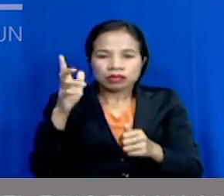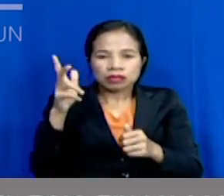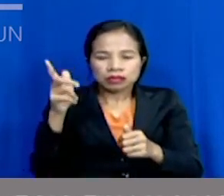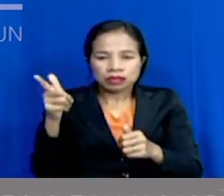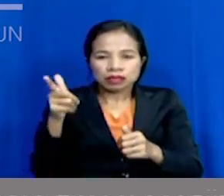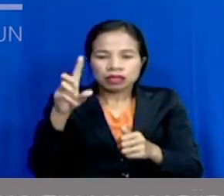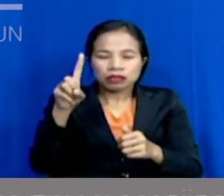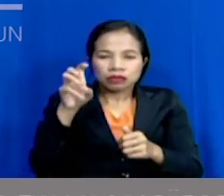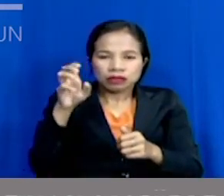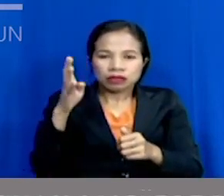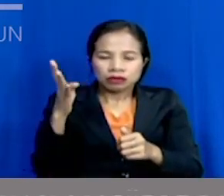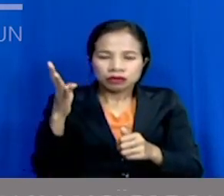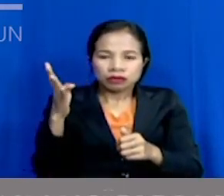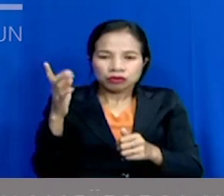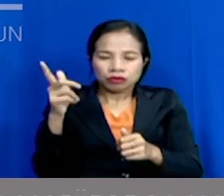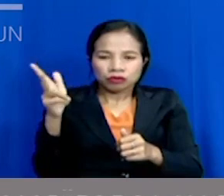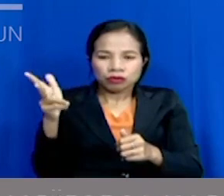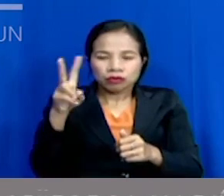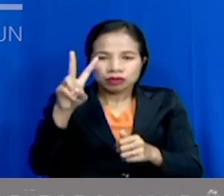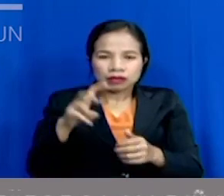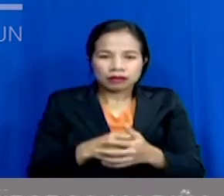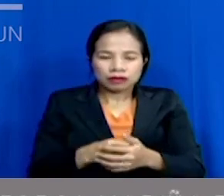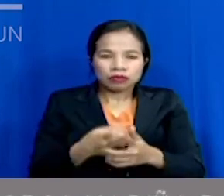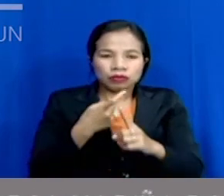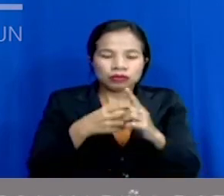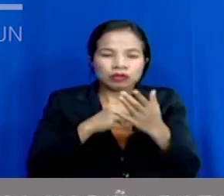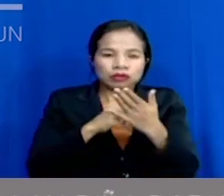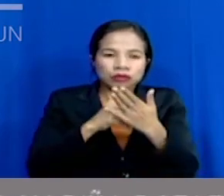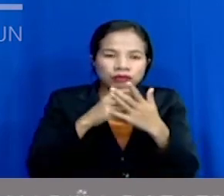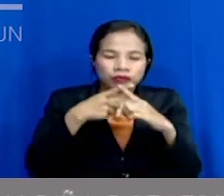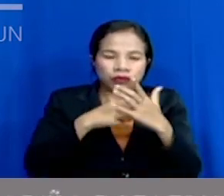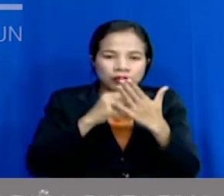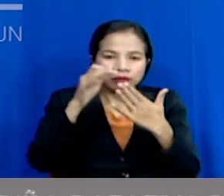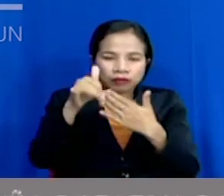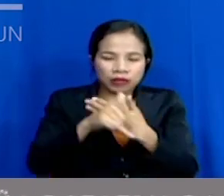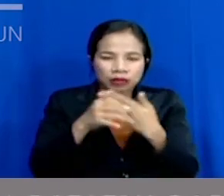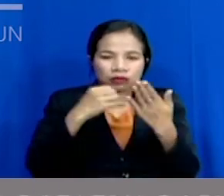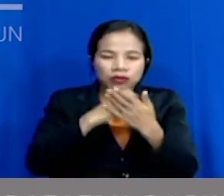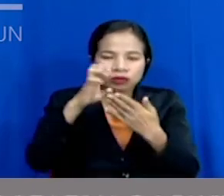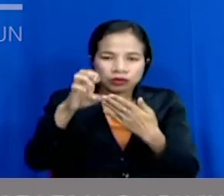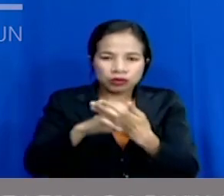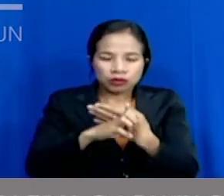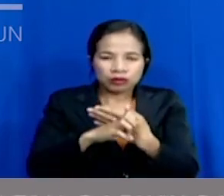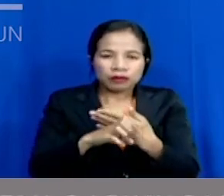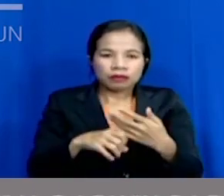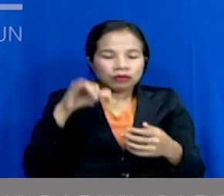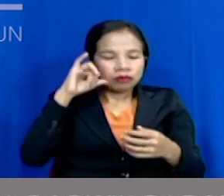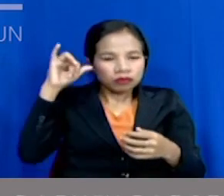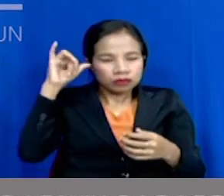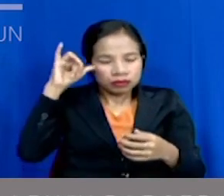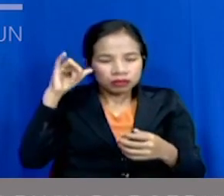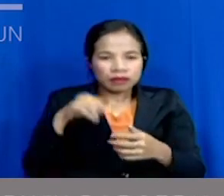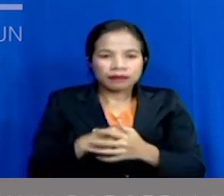rua. Fusi fulan mai mai toia fulan zuniu ne toia horsei